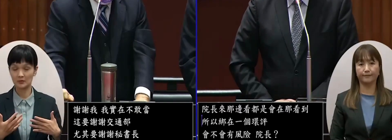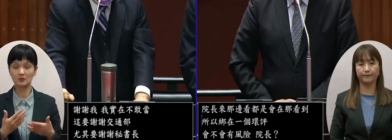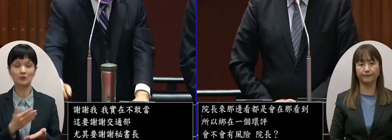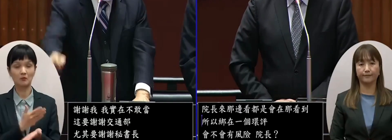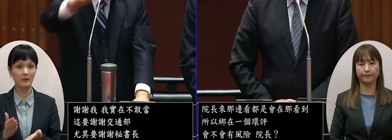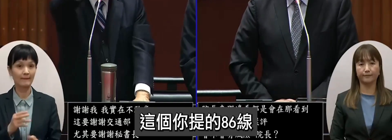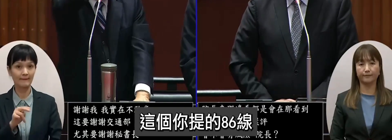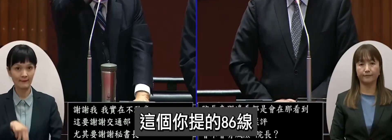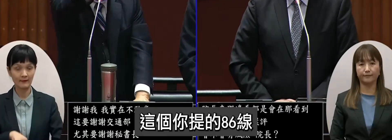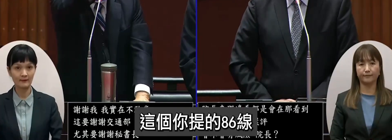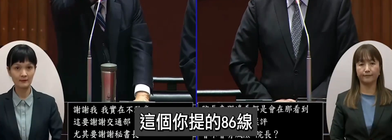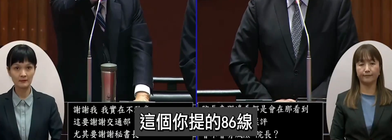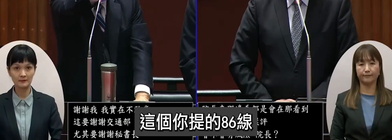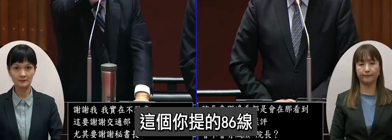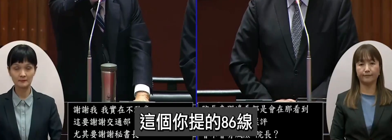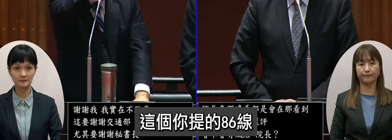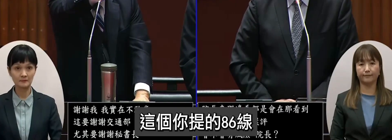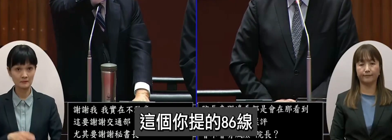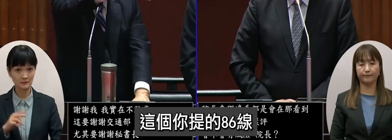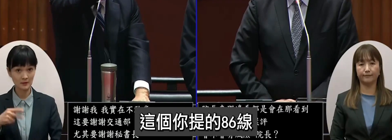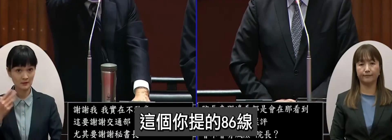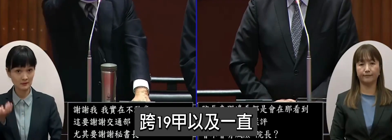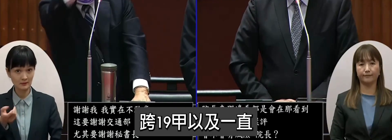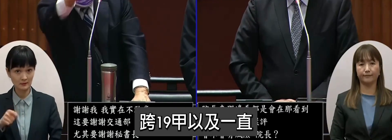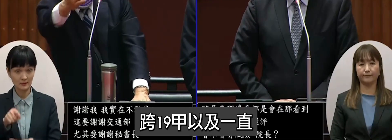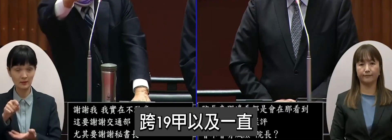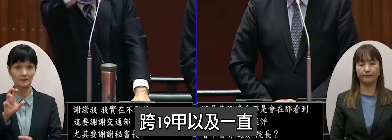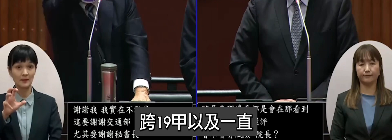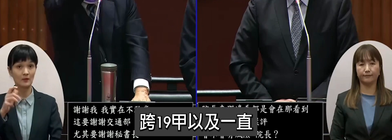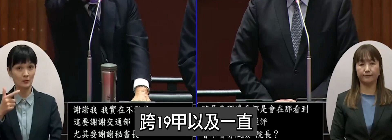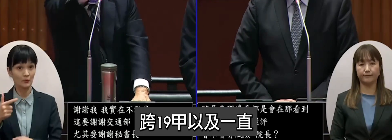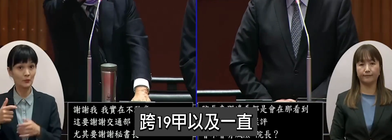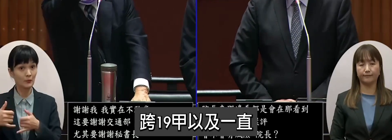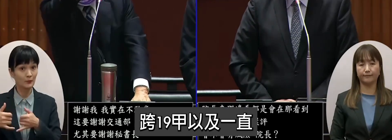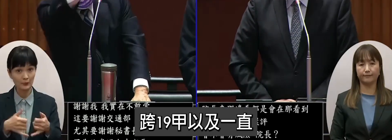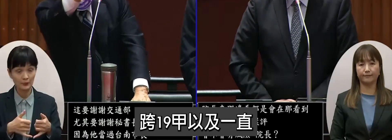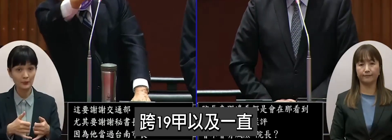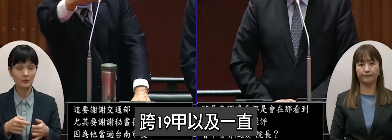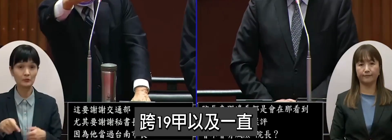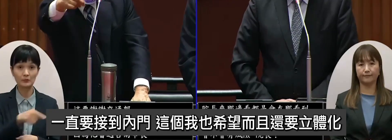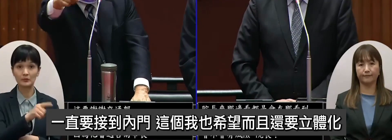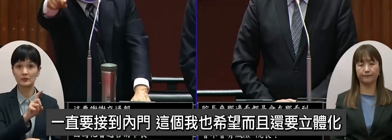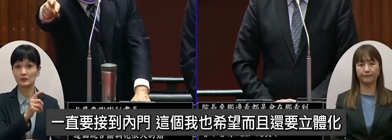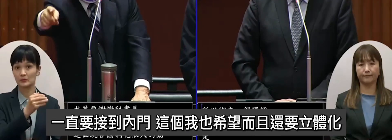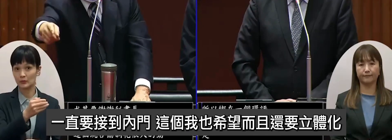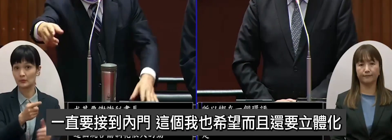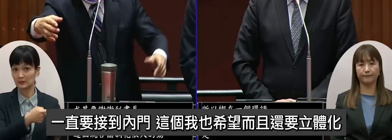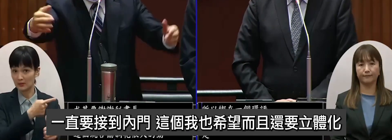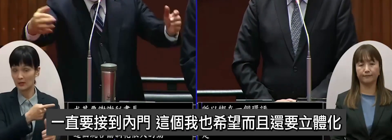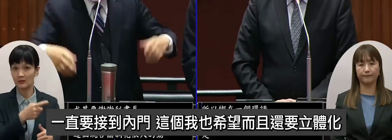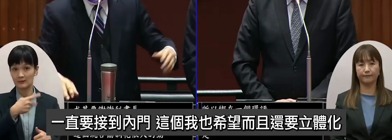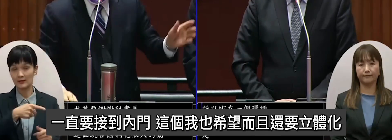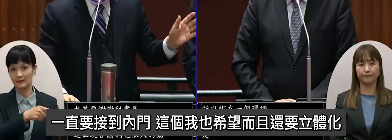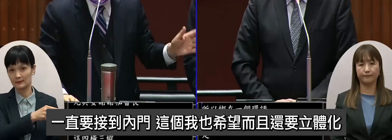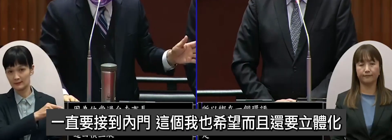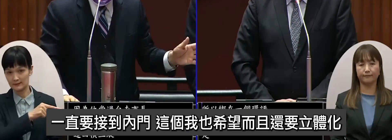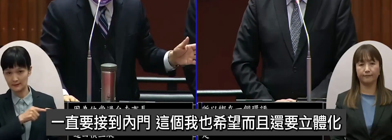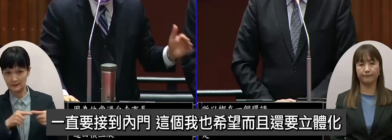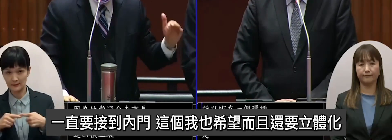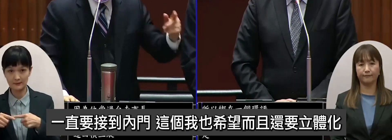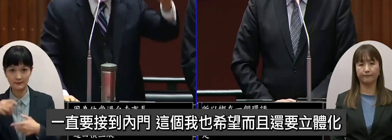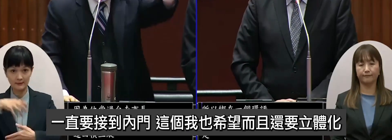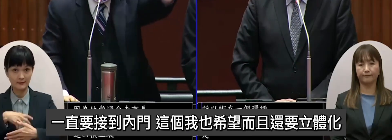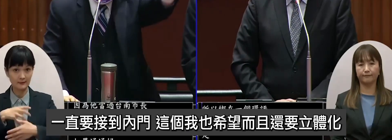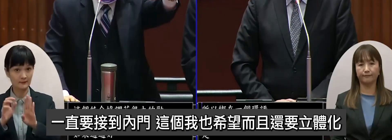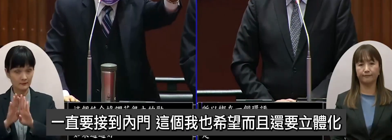另外，这个你提的86线跨19甲，以及一直要接到内门，这个我也希